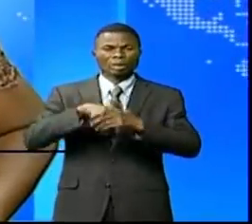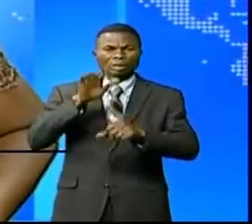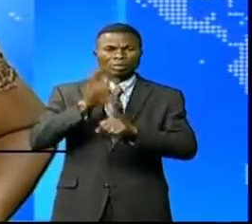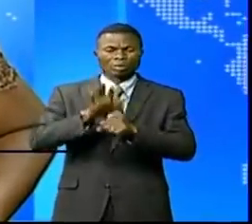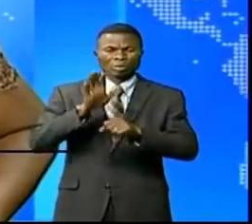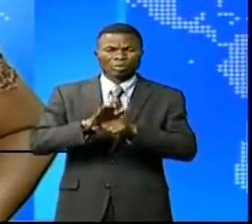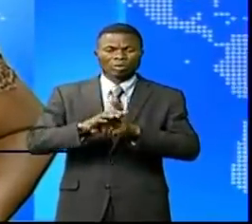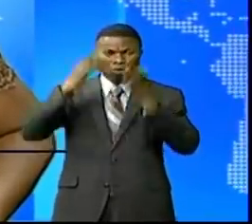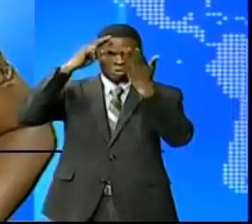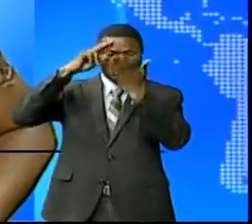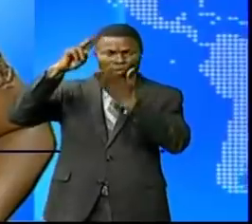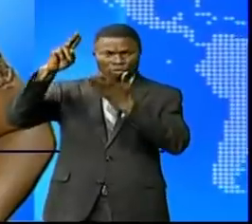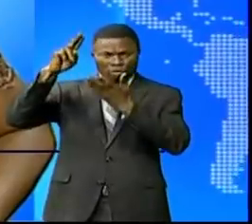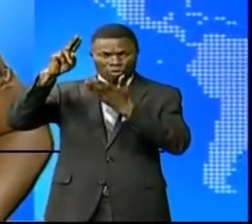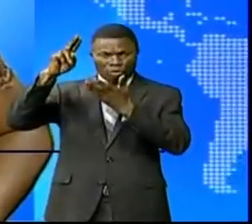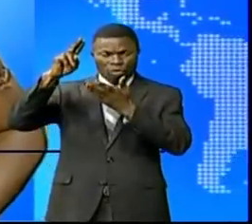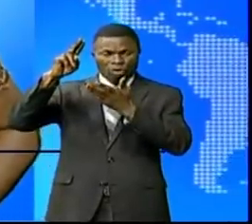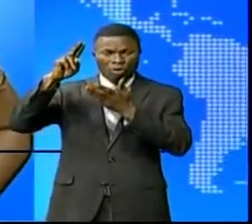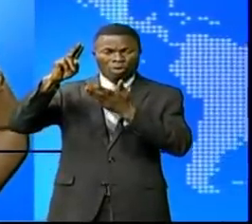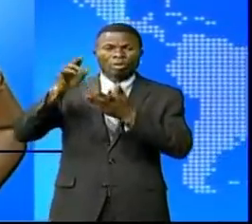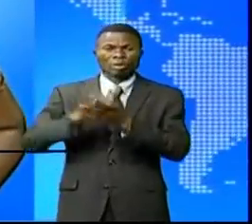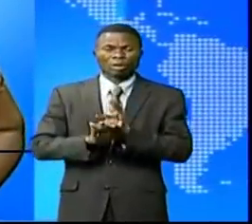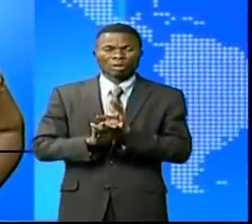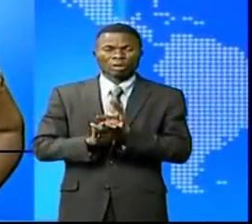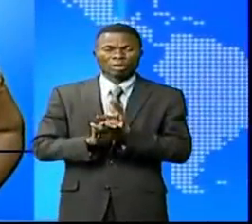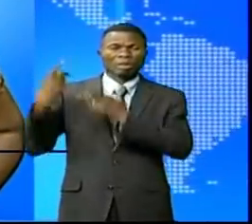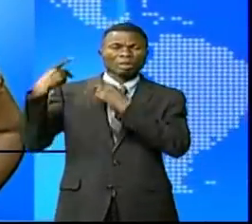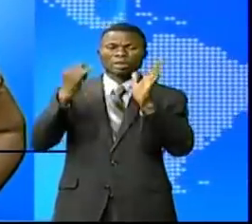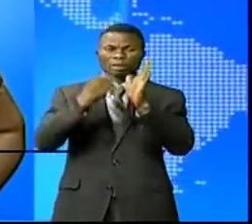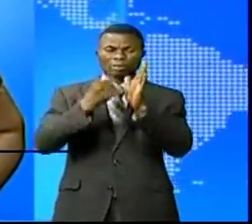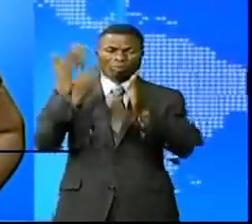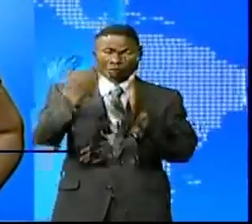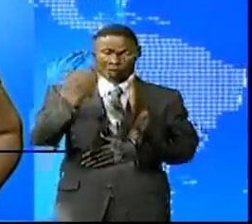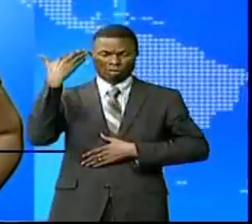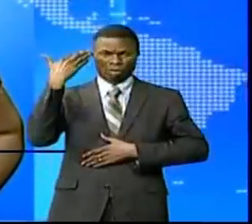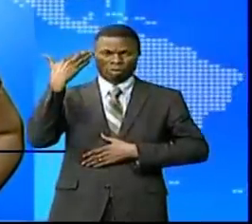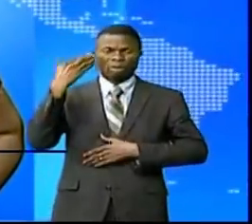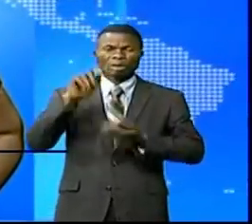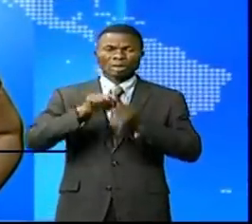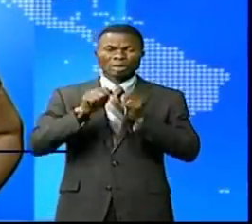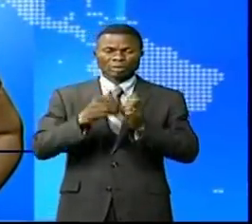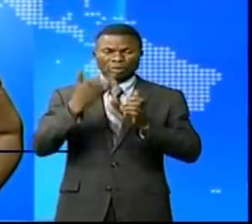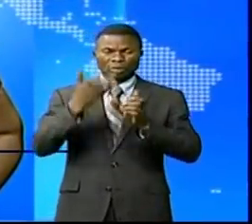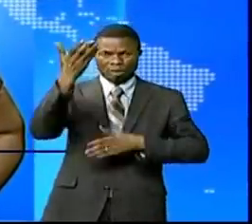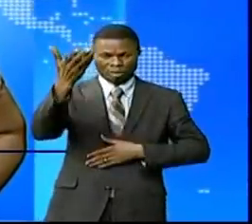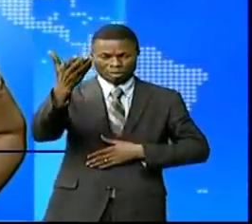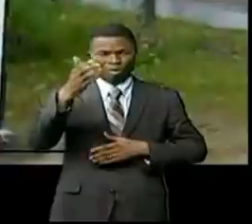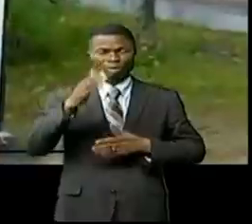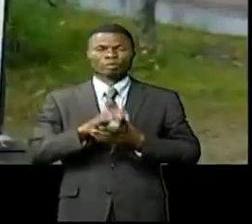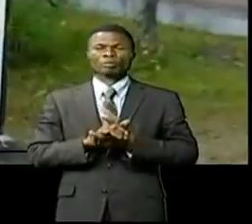plusieurs universités depuis le samedi avec Jean-Pierre Ndolodé Massou.